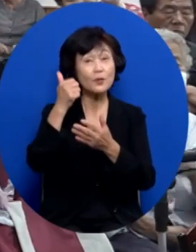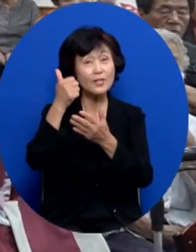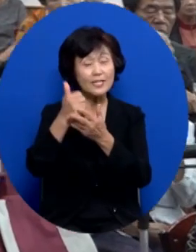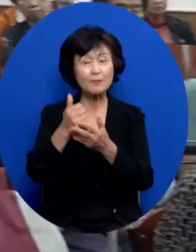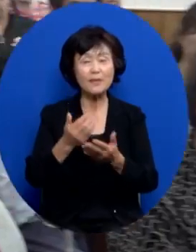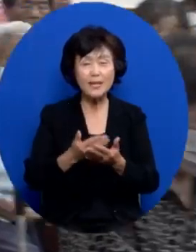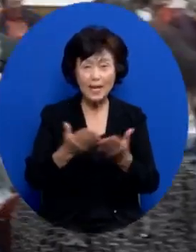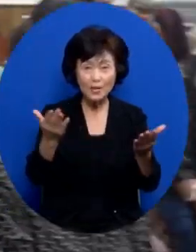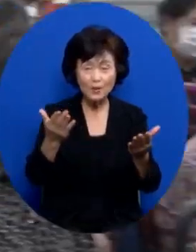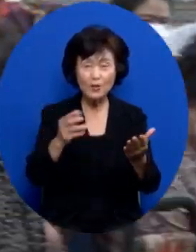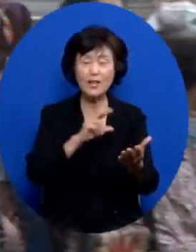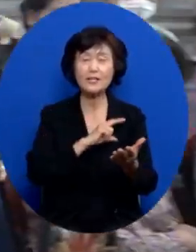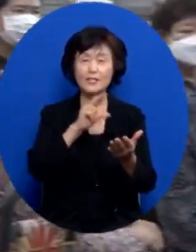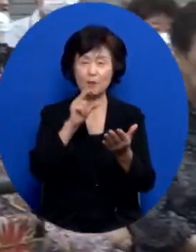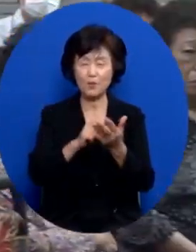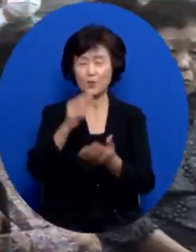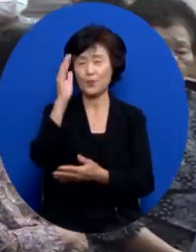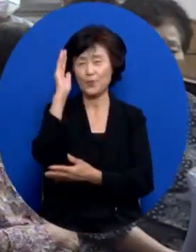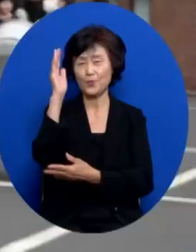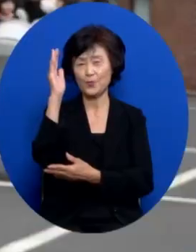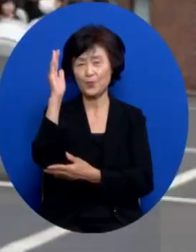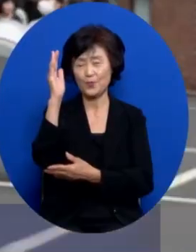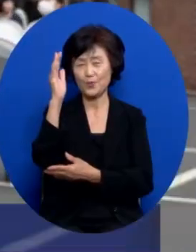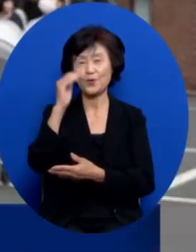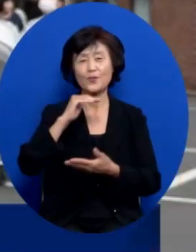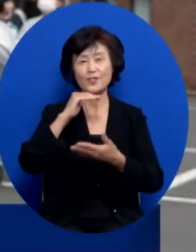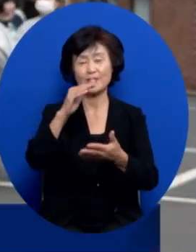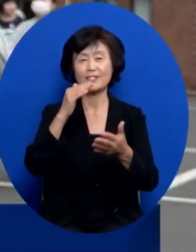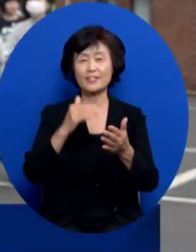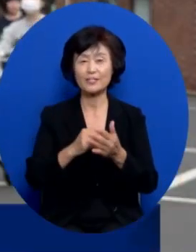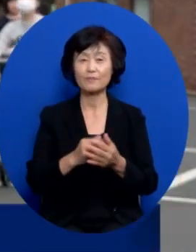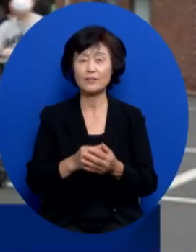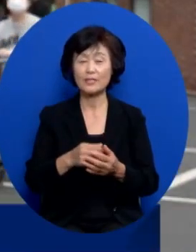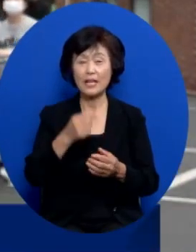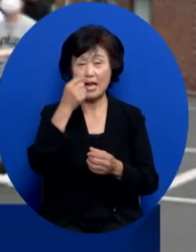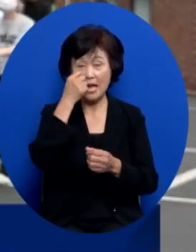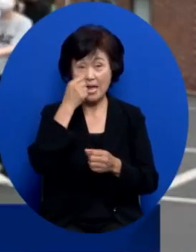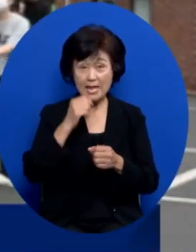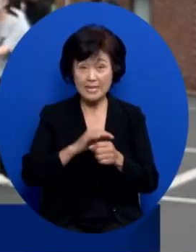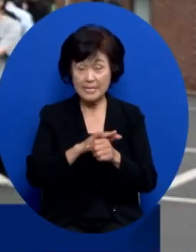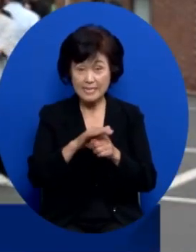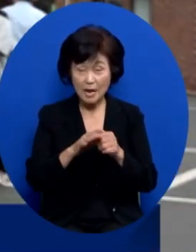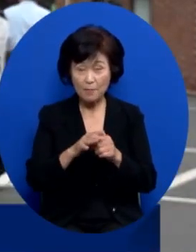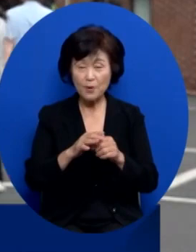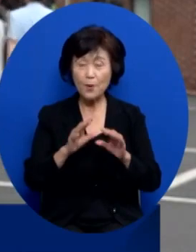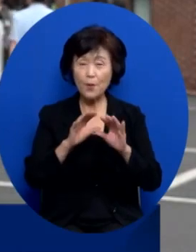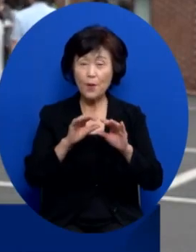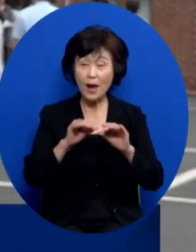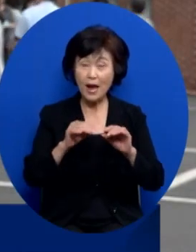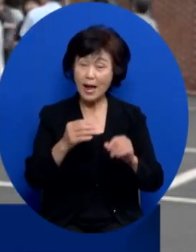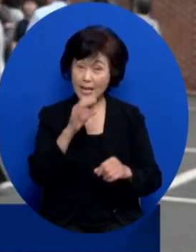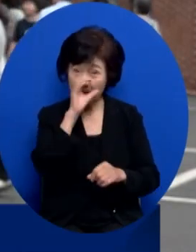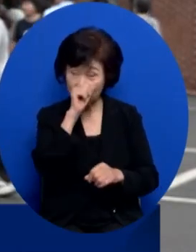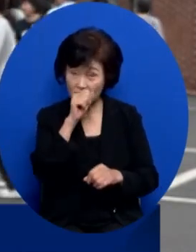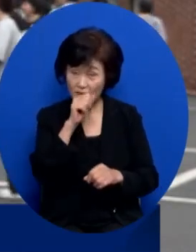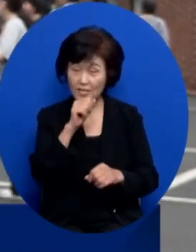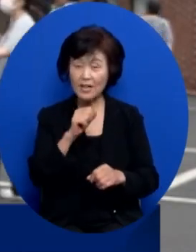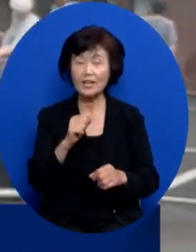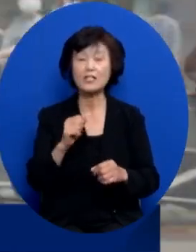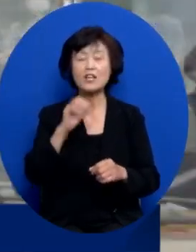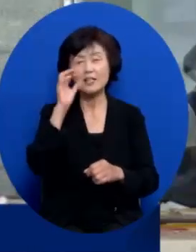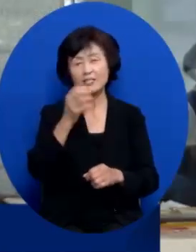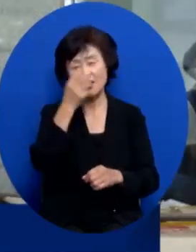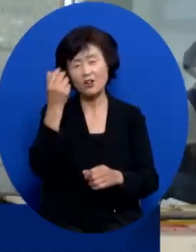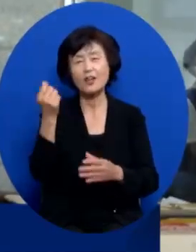나눠 주라란 제목으로 설교를 전했습니다이 자비와 양선이라는 성령의 열매를 맺을 수 있기를 소망합니다